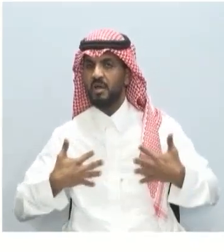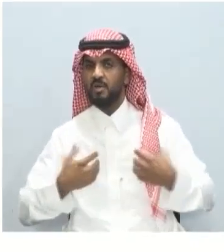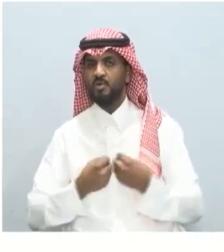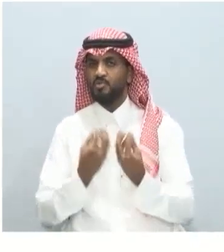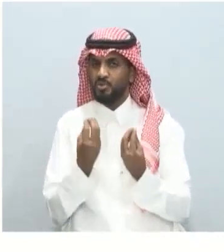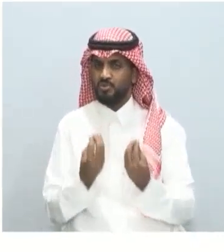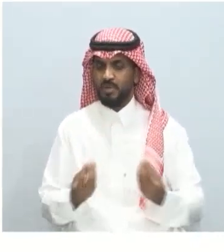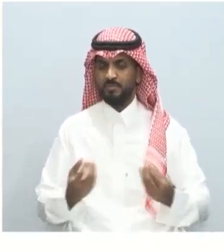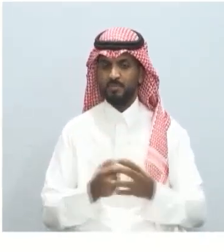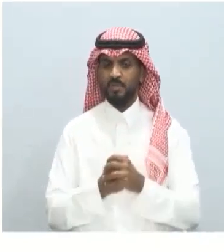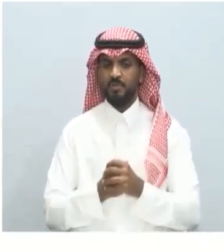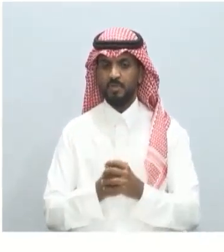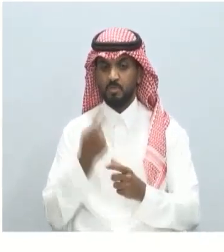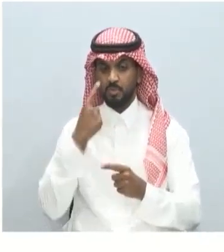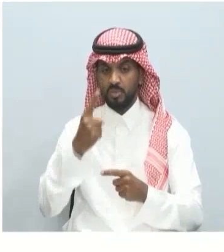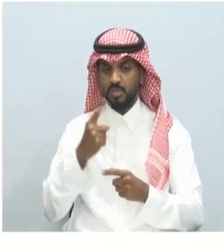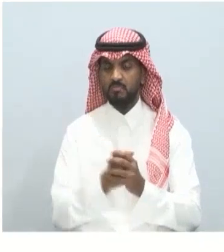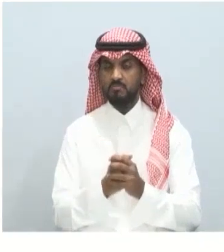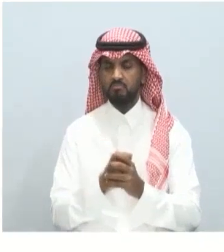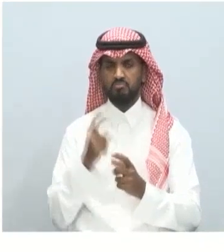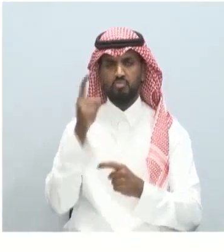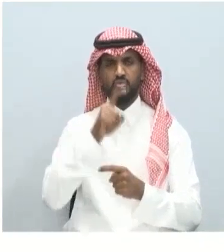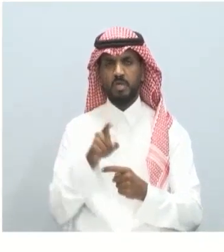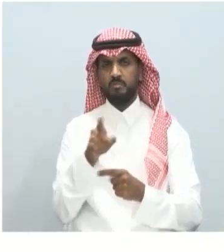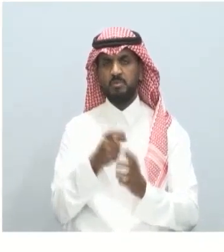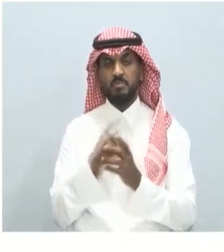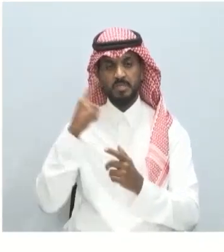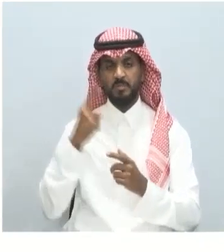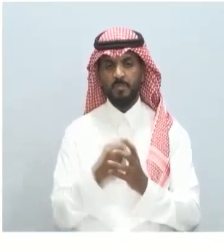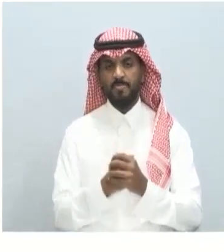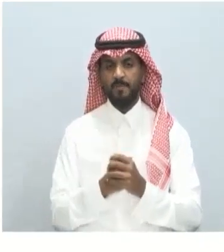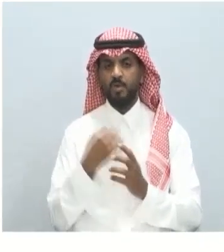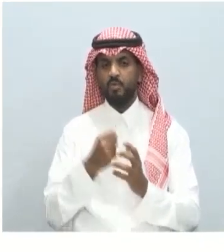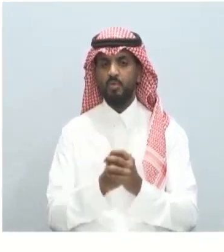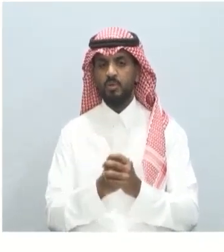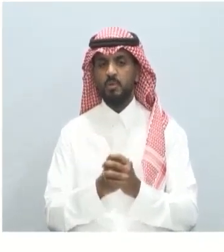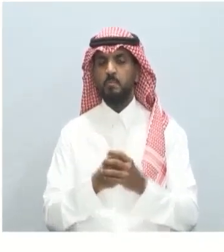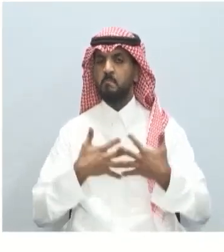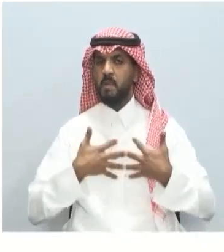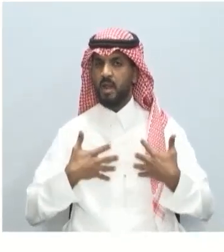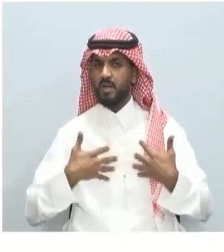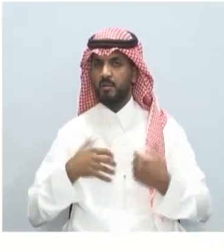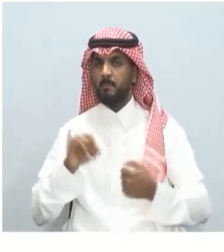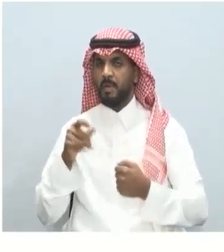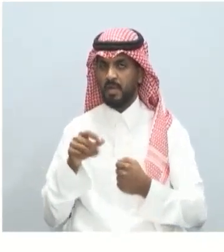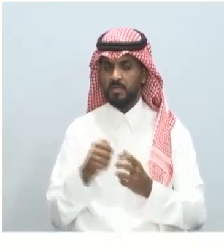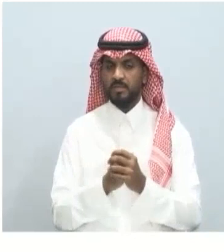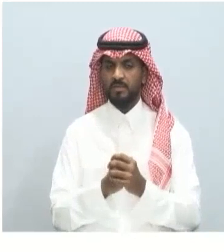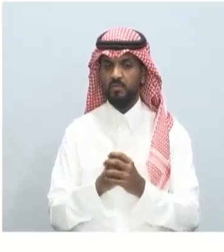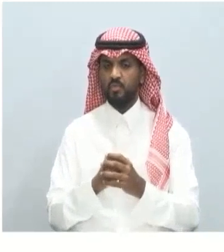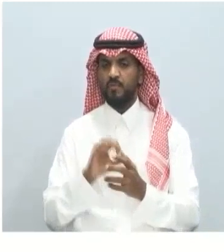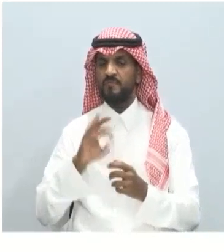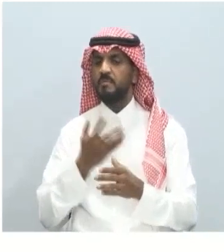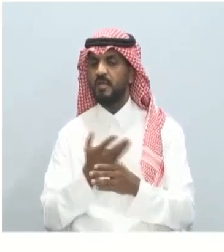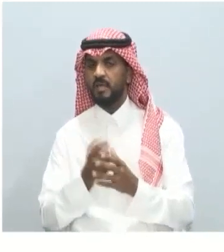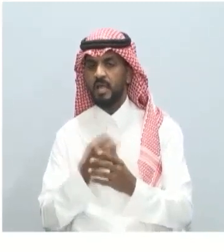والاستجمام واذا بالرجل ينظر الي مستغربا مما سمع وهو يقول مرح استجمام وفيما ذلك